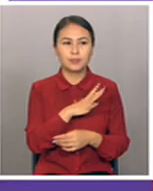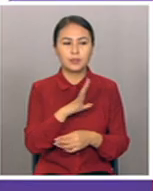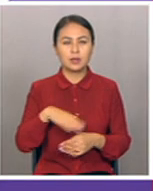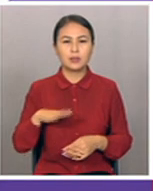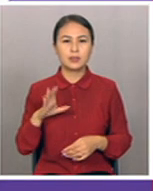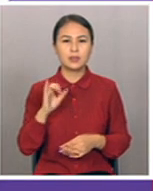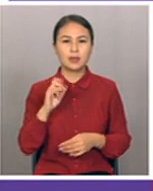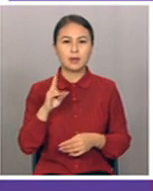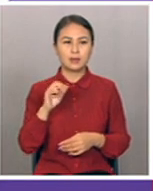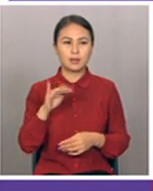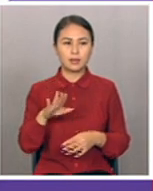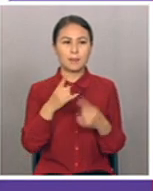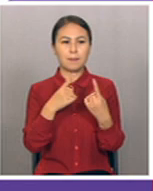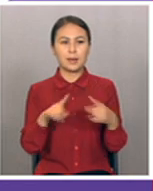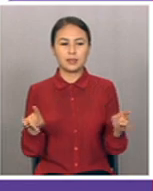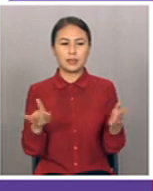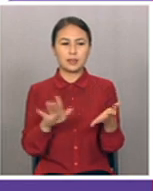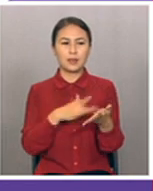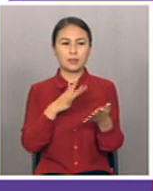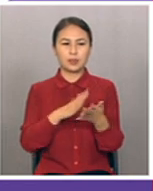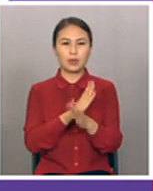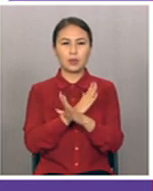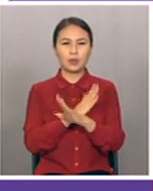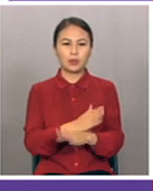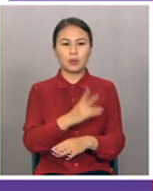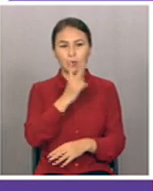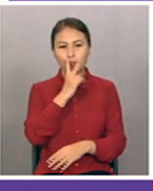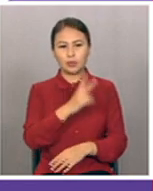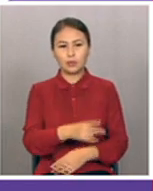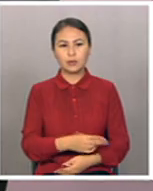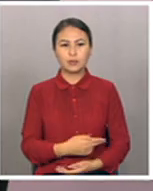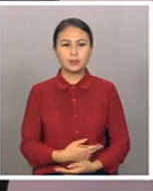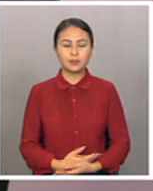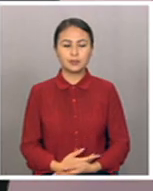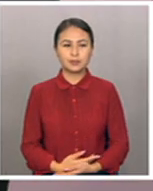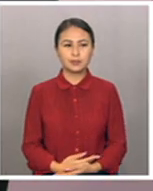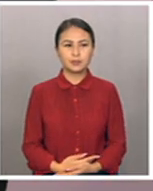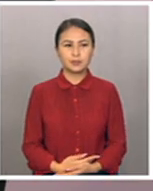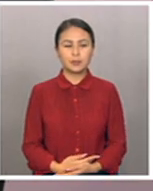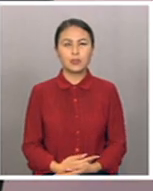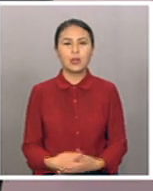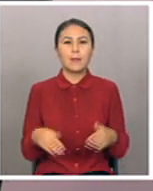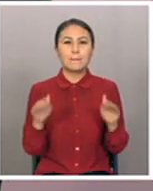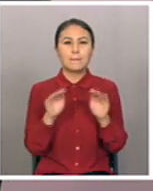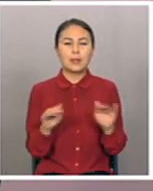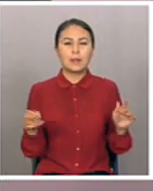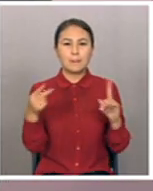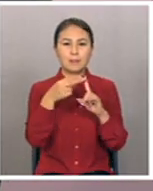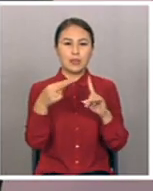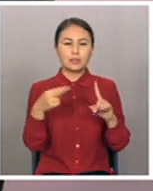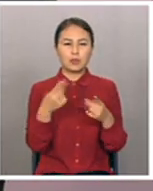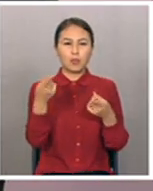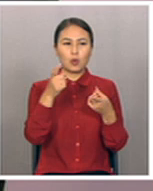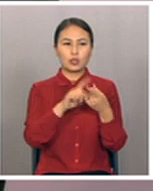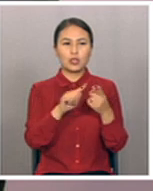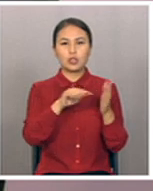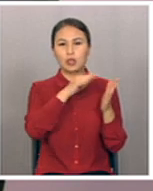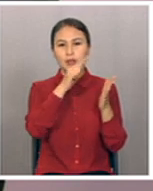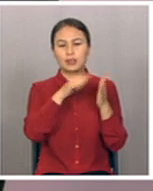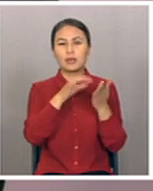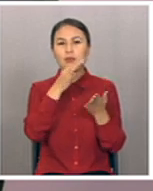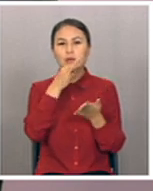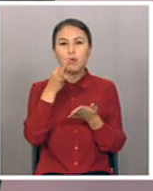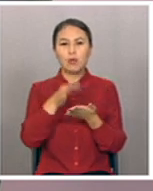санар басқаның дәптеріне қарауды қойды. Балалар, мәтін бойынша сұрақтарға жауап беріп